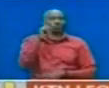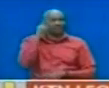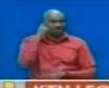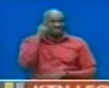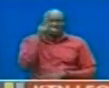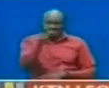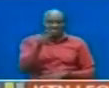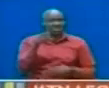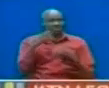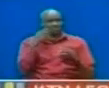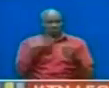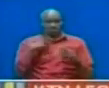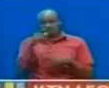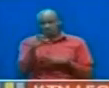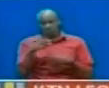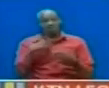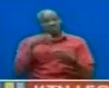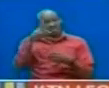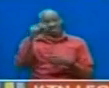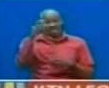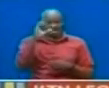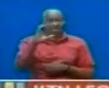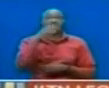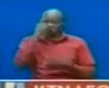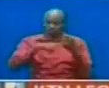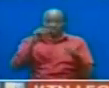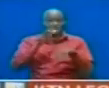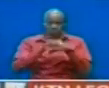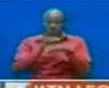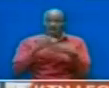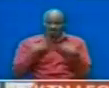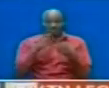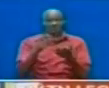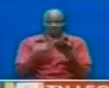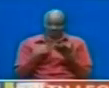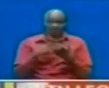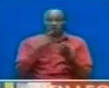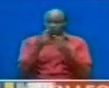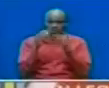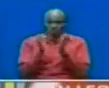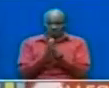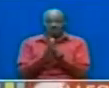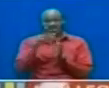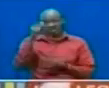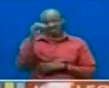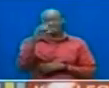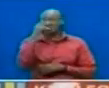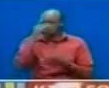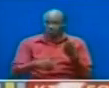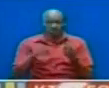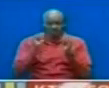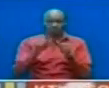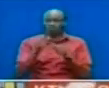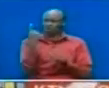masomo haya yatambulika na baraza la mitihani nchini NEC, wahisani wapo kwenye mazungumzo na baraza la mitihani nchini kuona kwamba